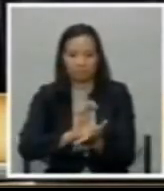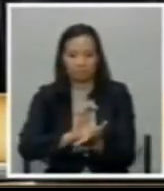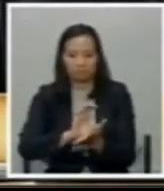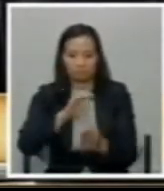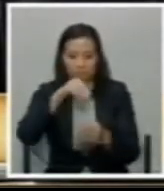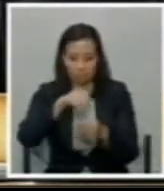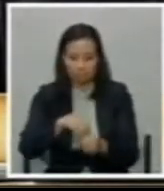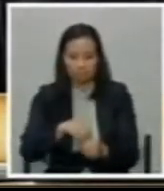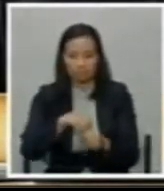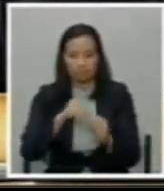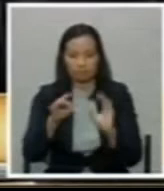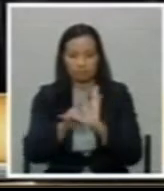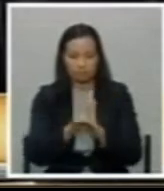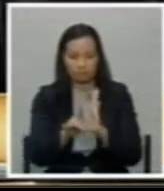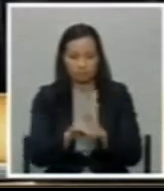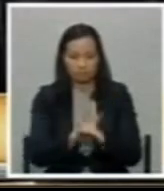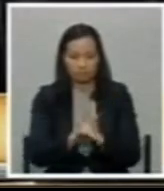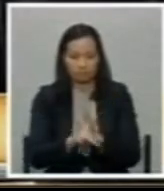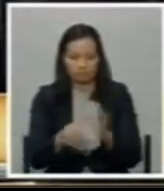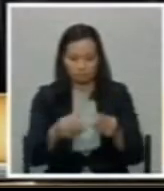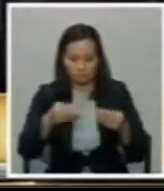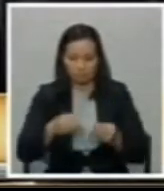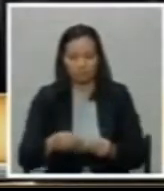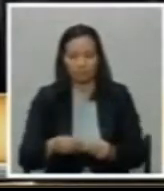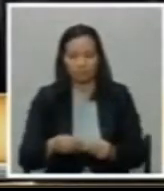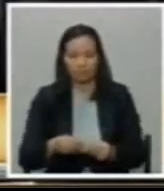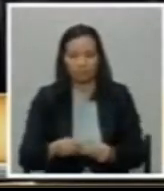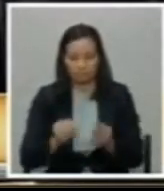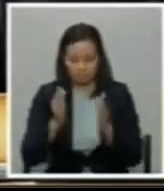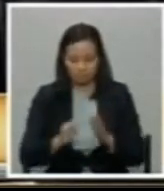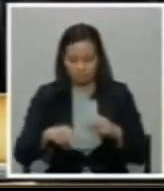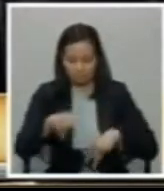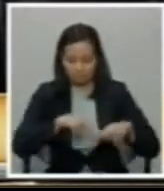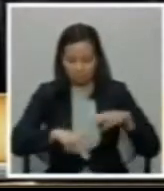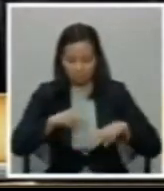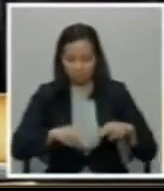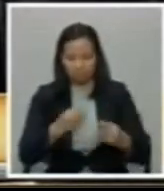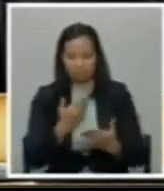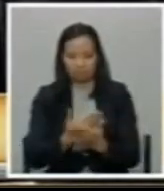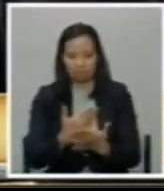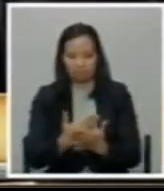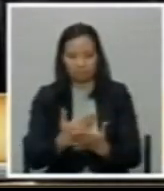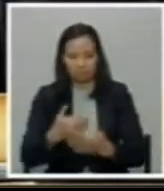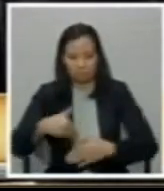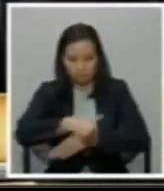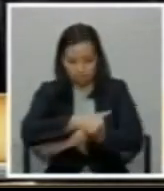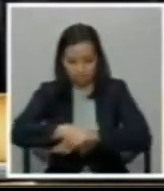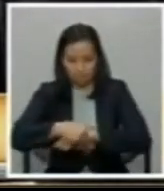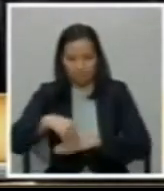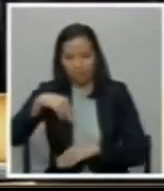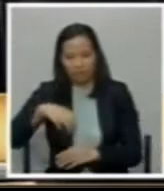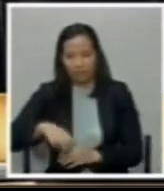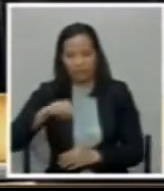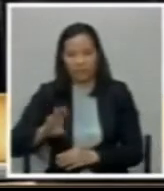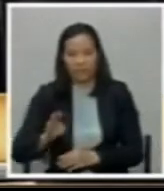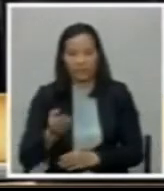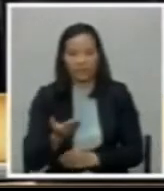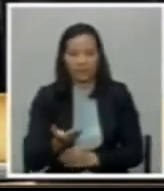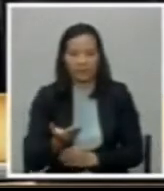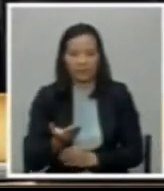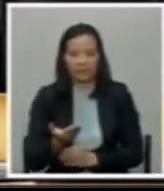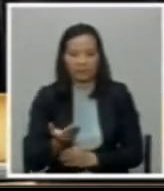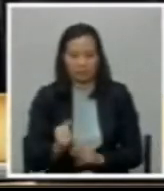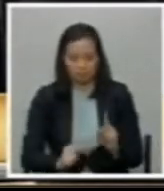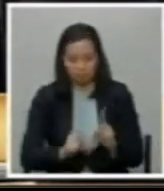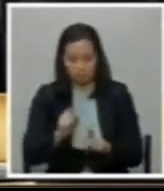ายอยู่เป็นรายงานของผู้สอบบัญชีนะครับก็มีความรู้สึกว่าบางบริษัทเนี่ยไม่น่าจะเข้าเก